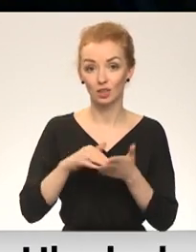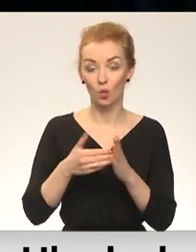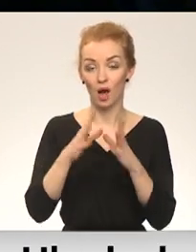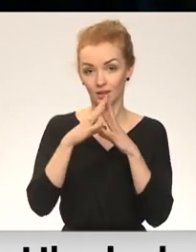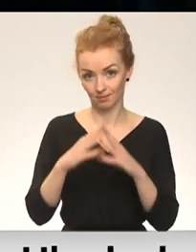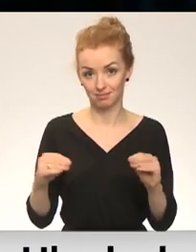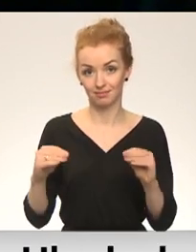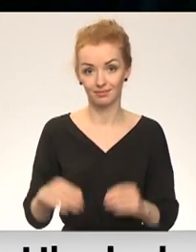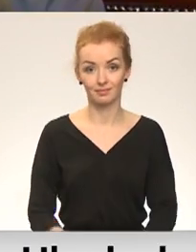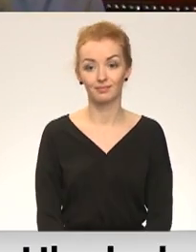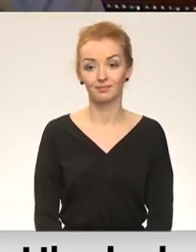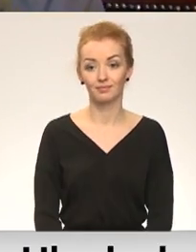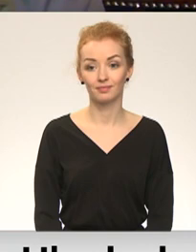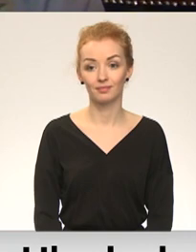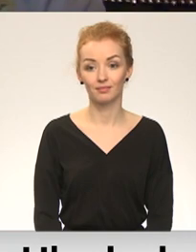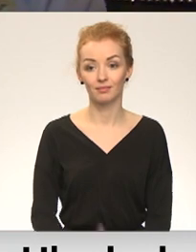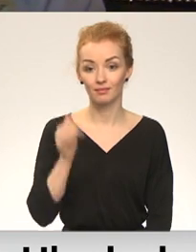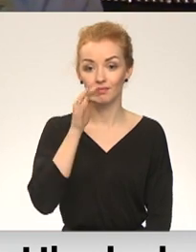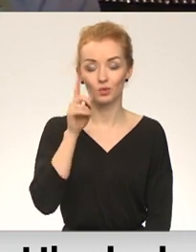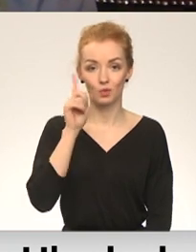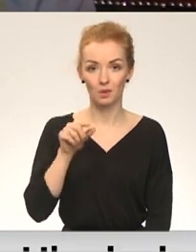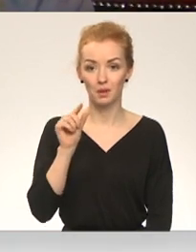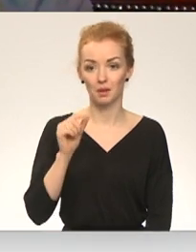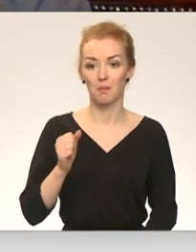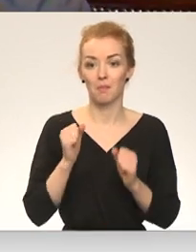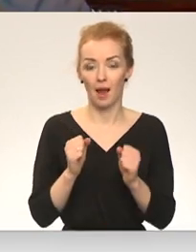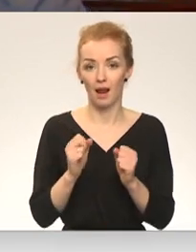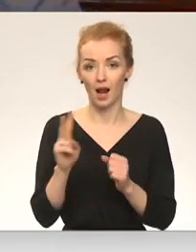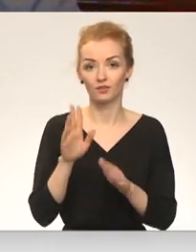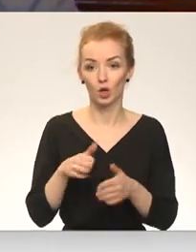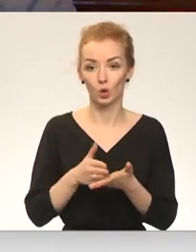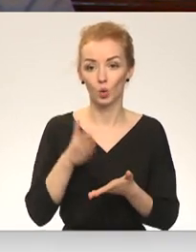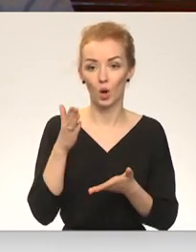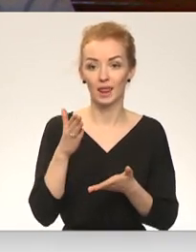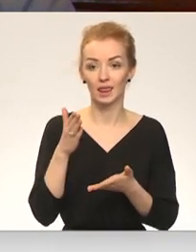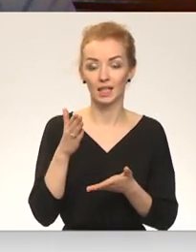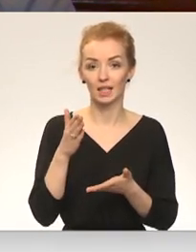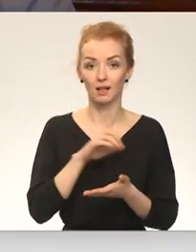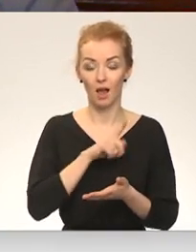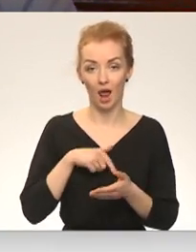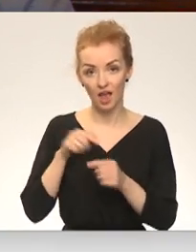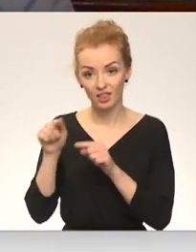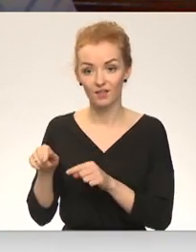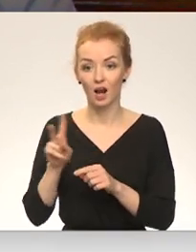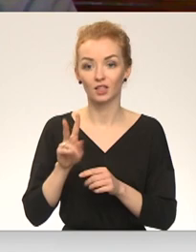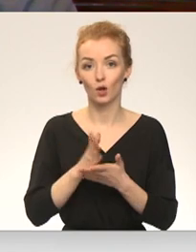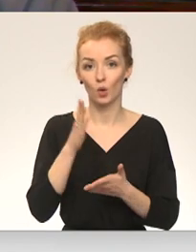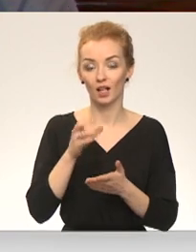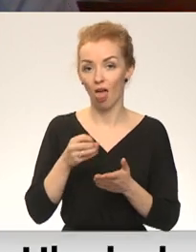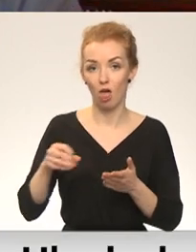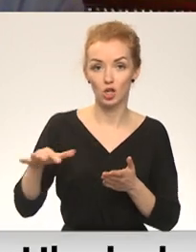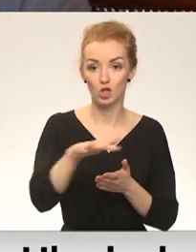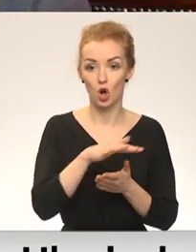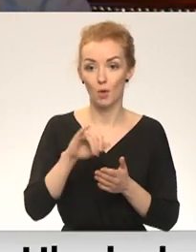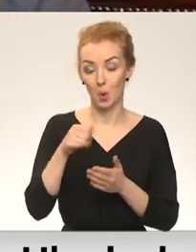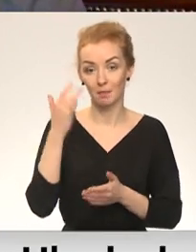ziepes. Protams, baidamies nedaudz par to, kas var notikt, kas var notikt Latvijai, kas var notikt visā Eiropā, jo